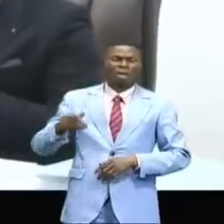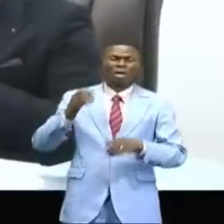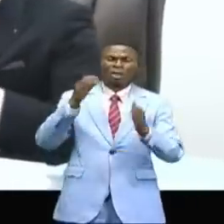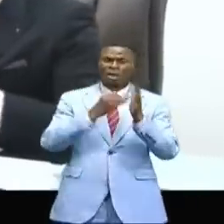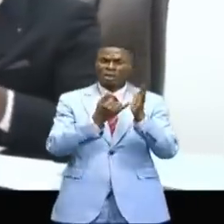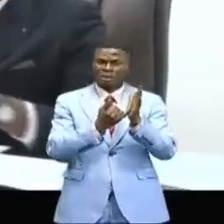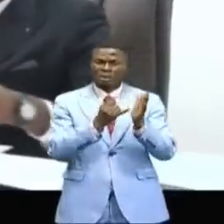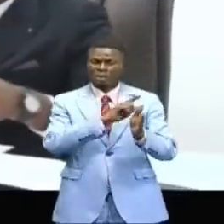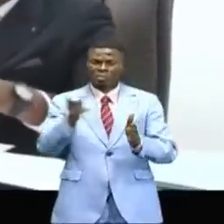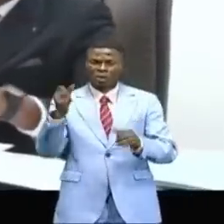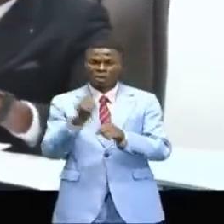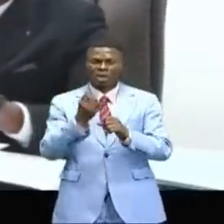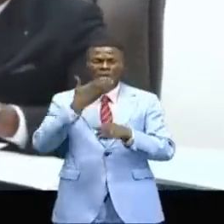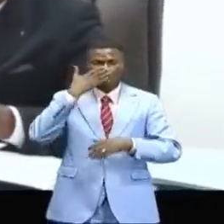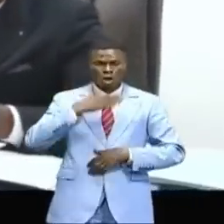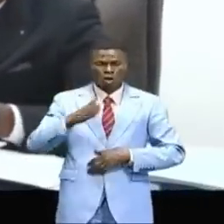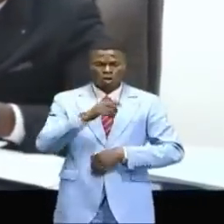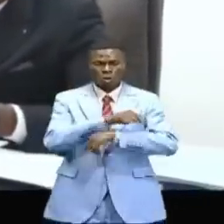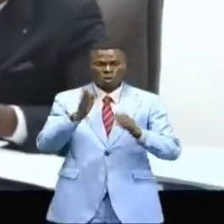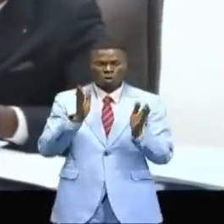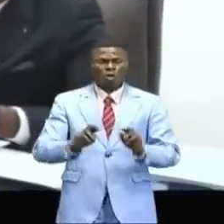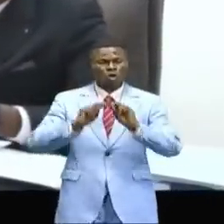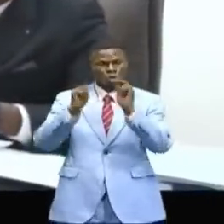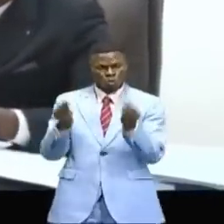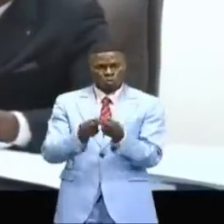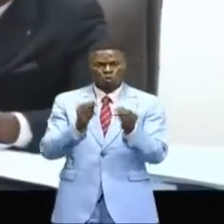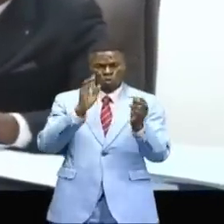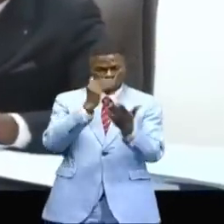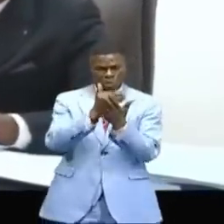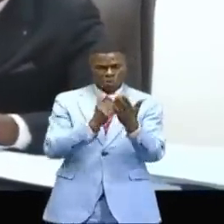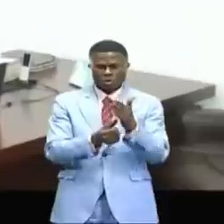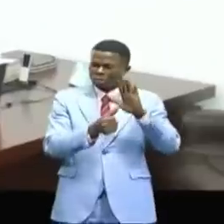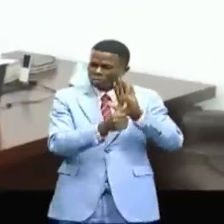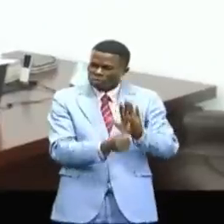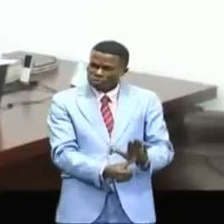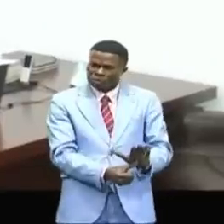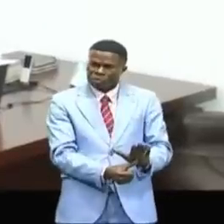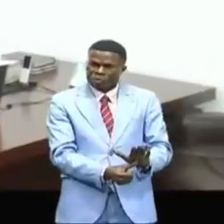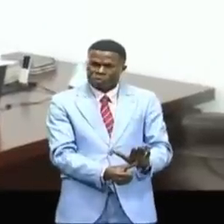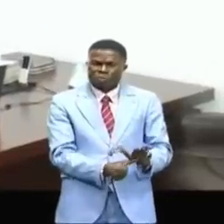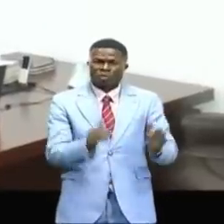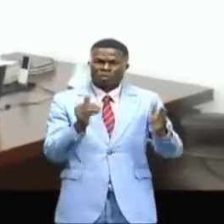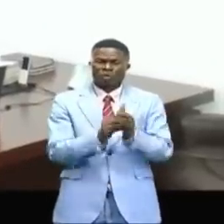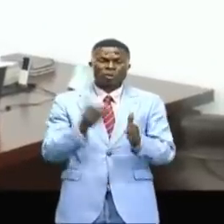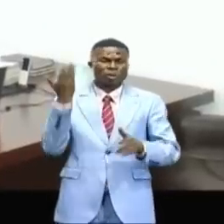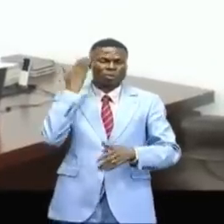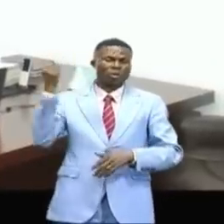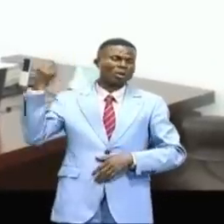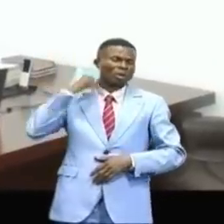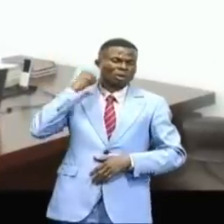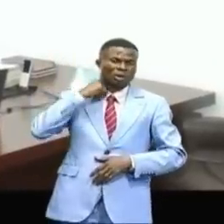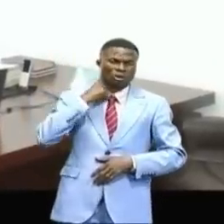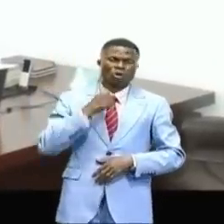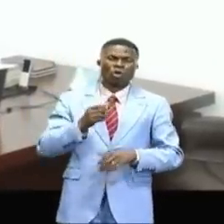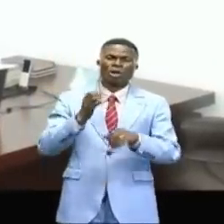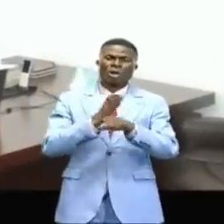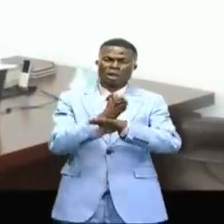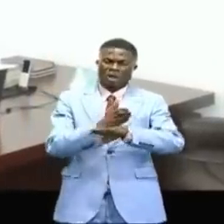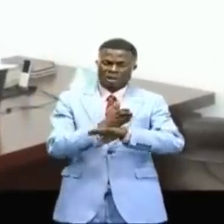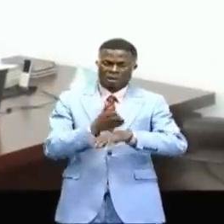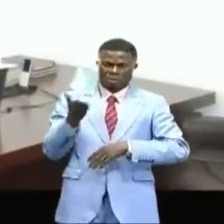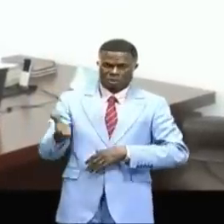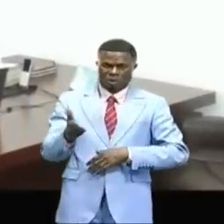santé, administratifs et autres catégories bien souvent marginalisées à l'instar de médecins vétérinaires. Il a